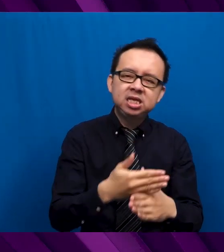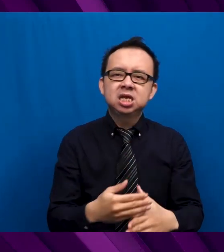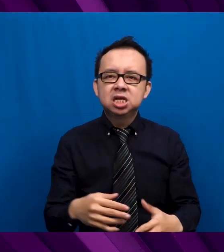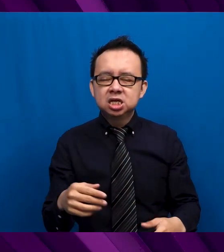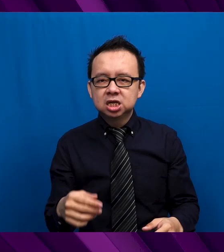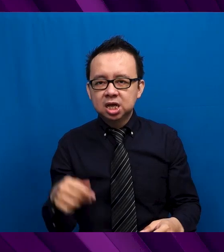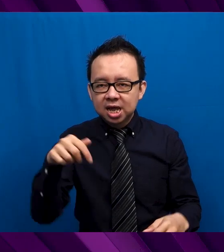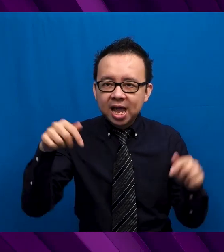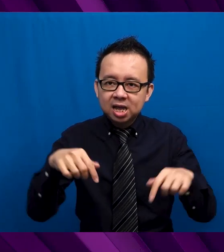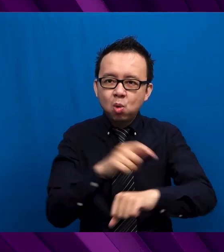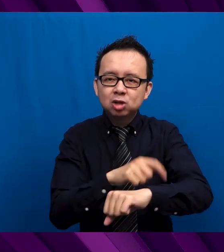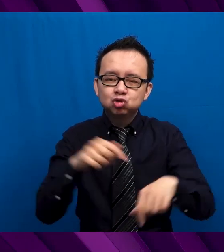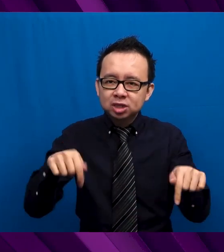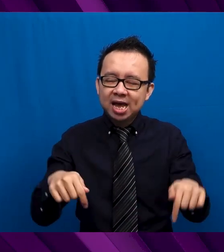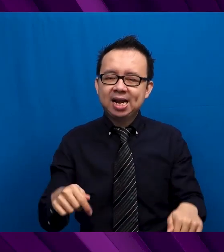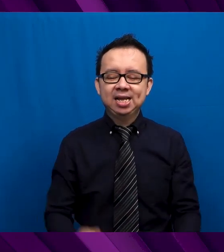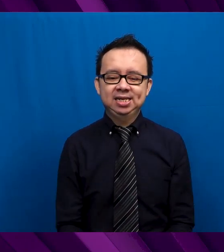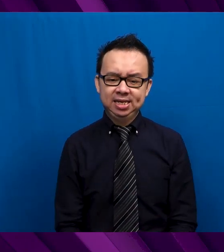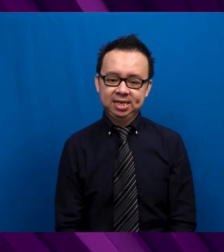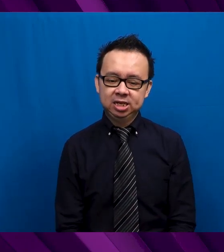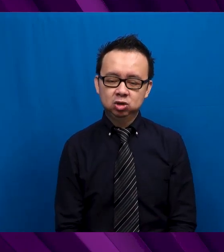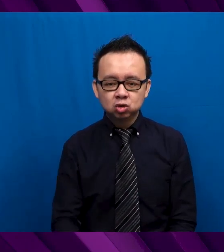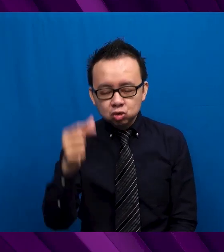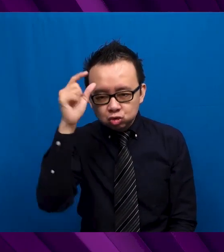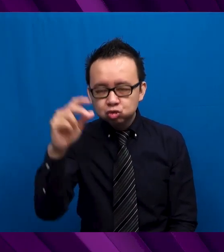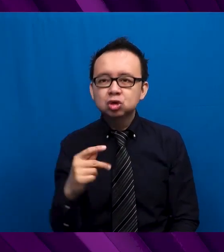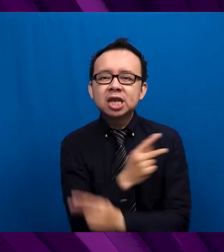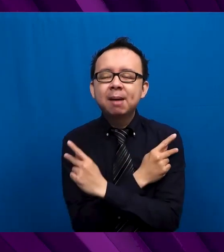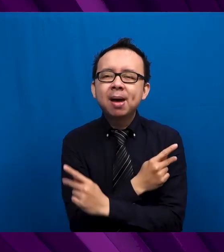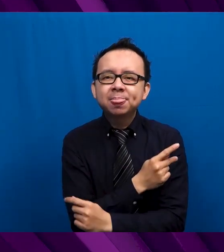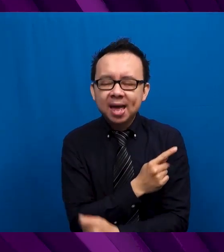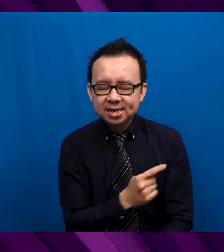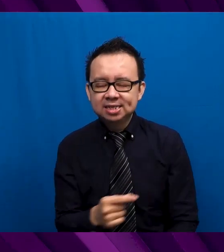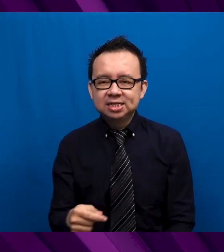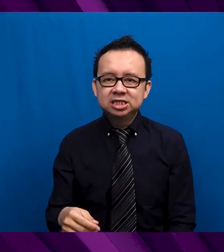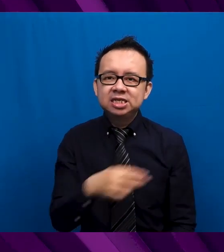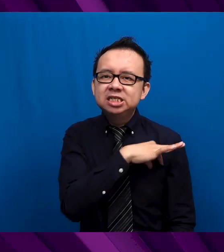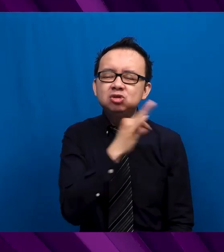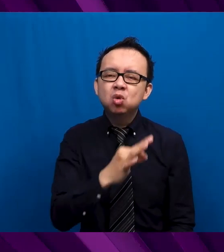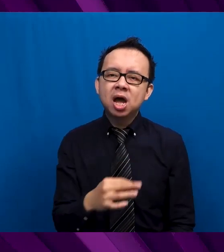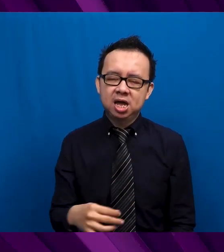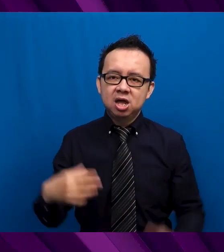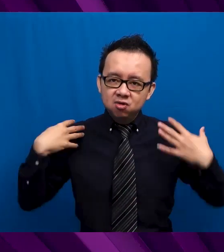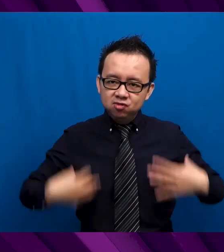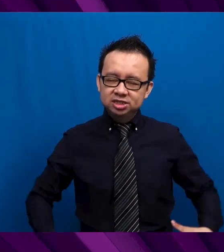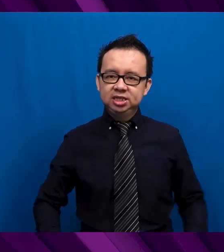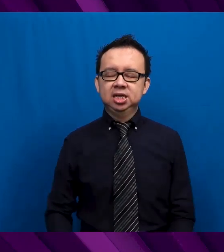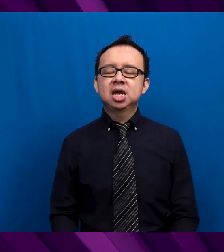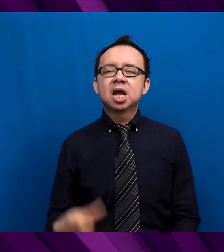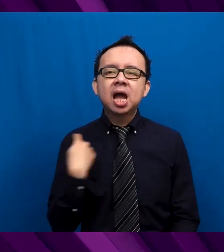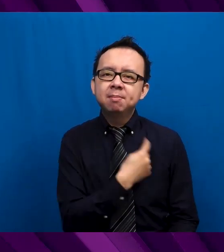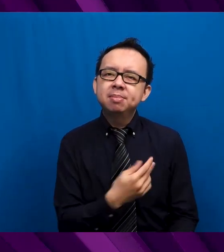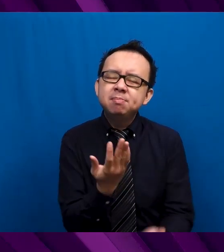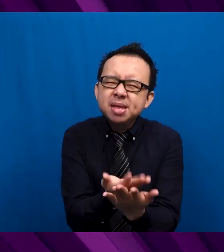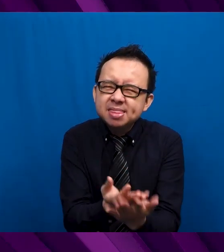bangsa ini. Selain keselamatan secara jiwa, secara kerohanian juga keselamatan secara fisik Tuhan. Minta mujizat-Mu,